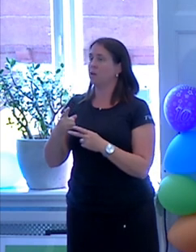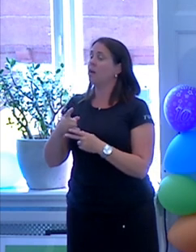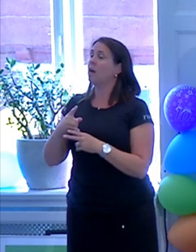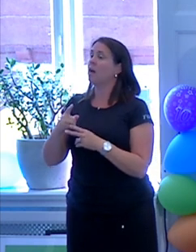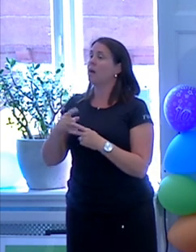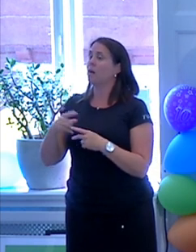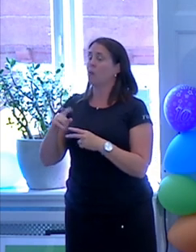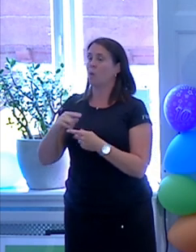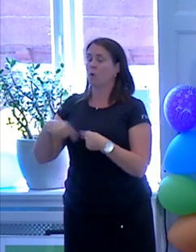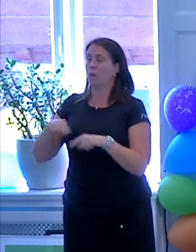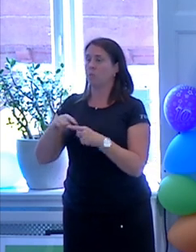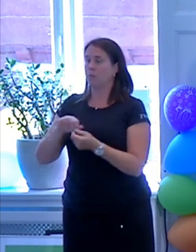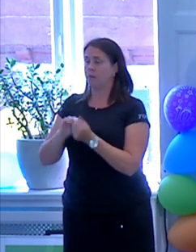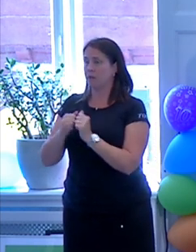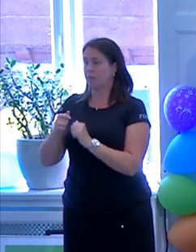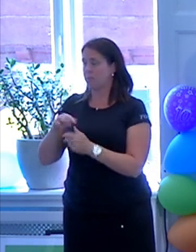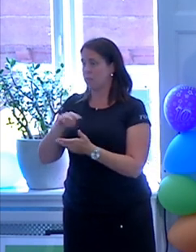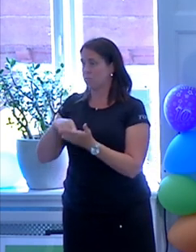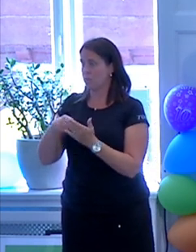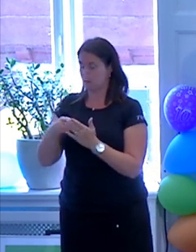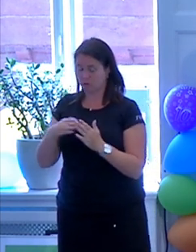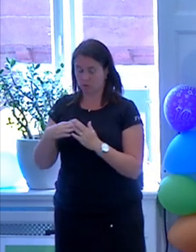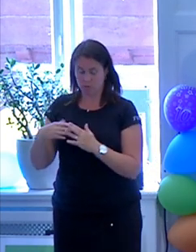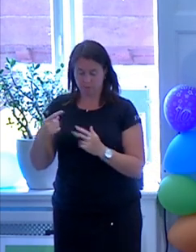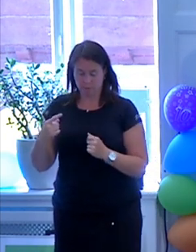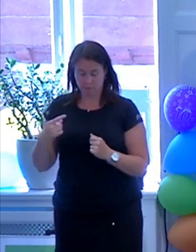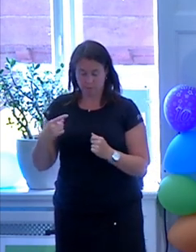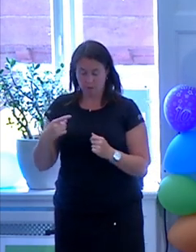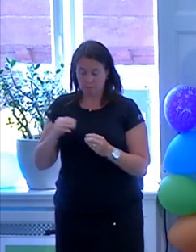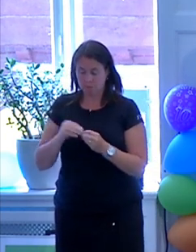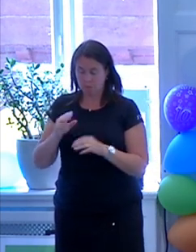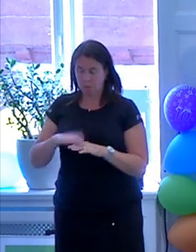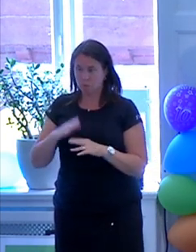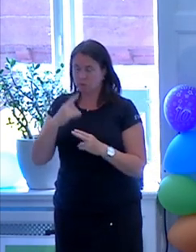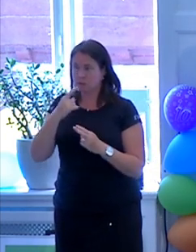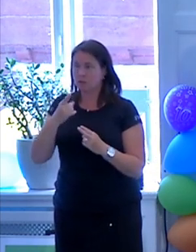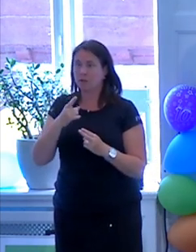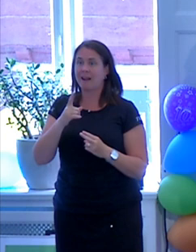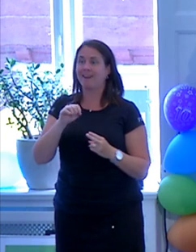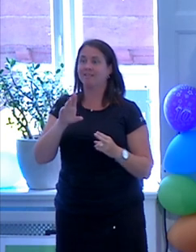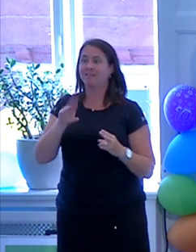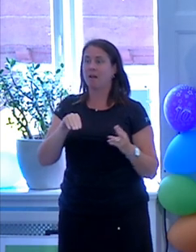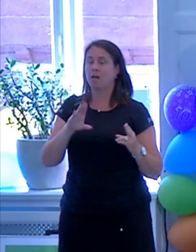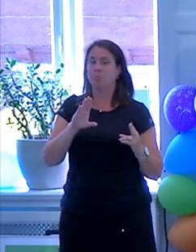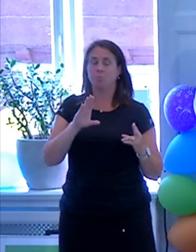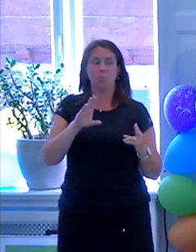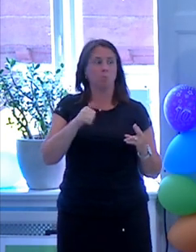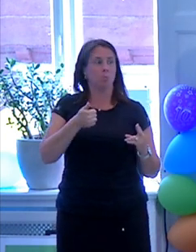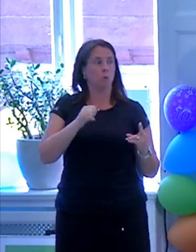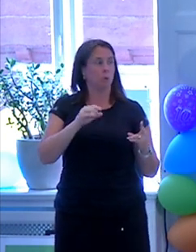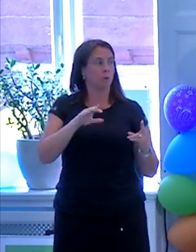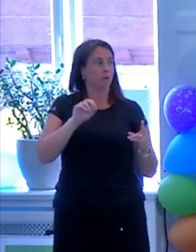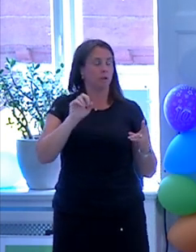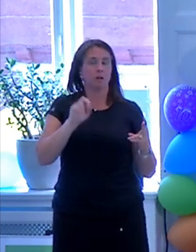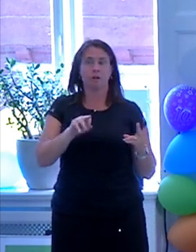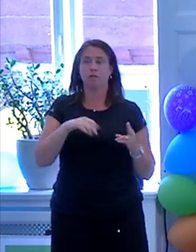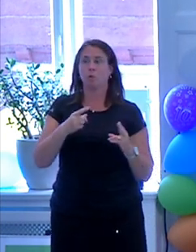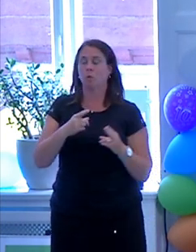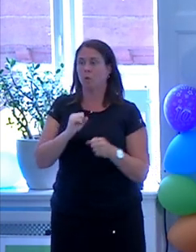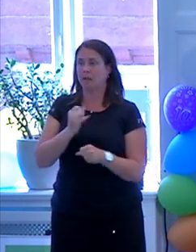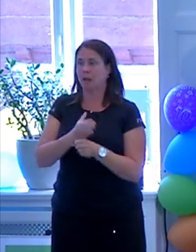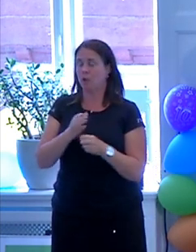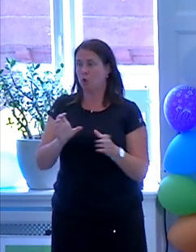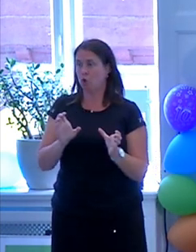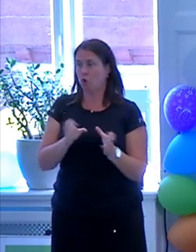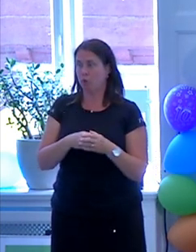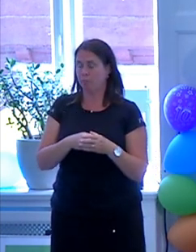arbetsmarknad och socialtjänst. Välkommen Sedat. Tack så mycket. Kan också passa på att säga att här borta har vi Lena Bjurner från hotellgruppen Scandic som samarbetar med